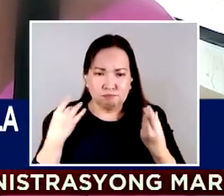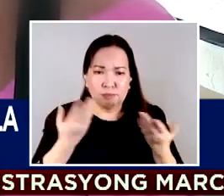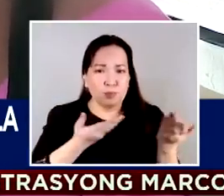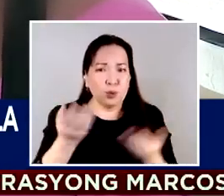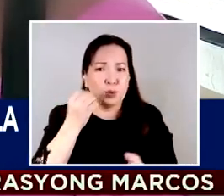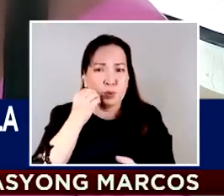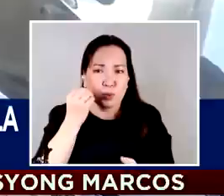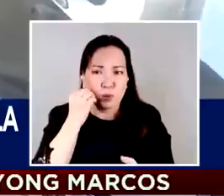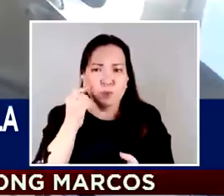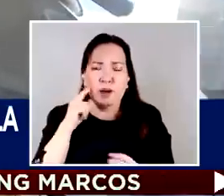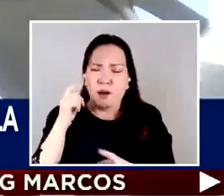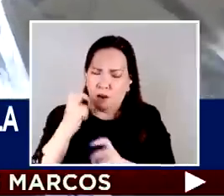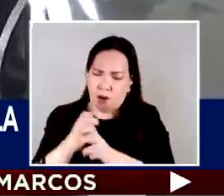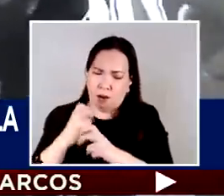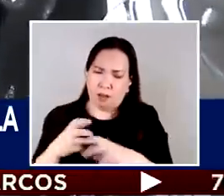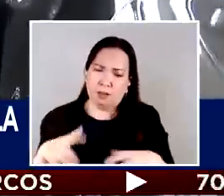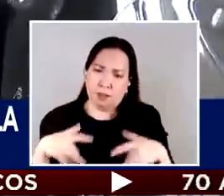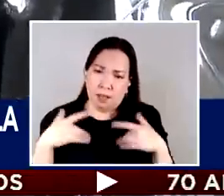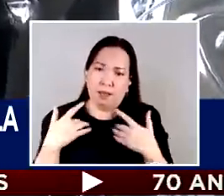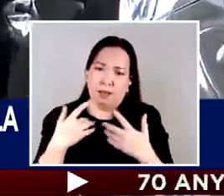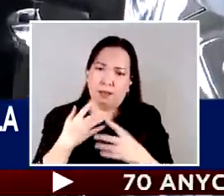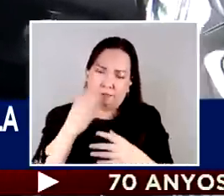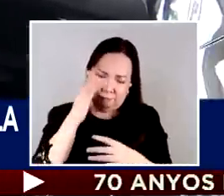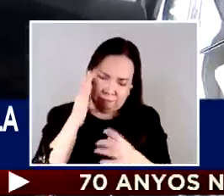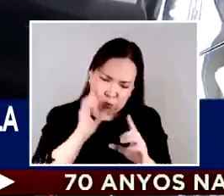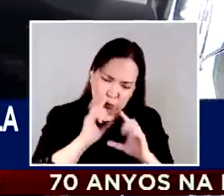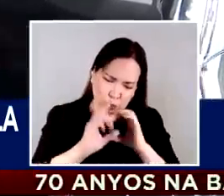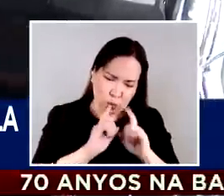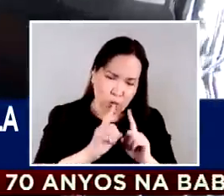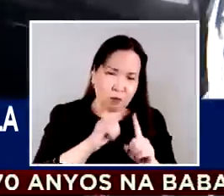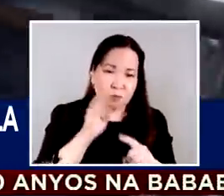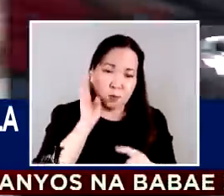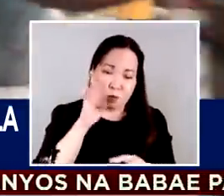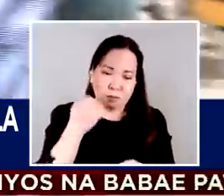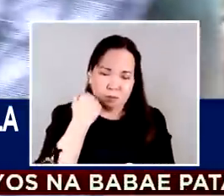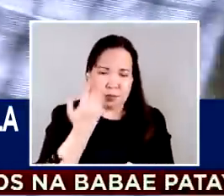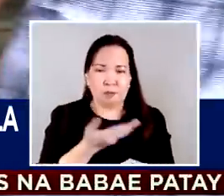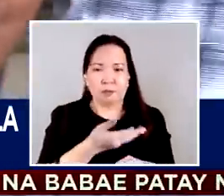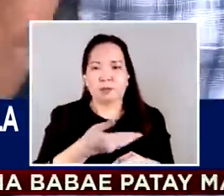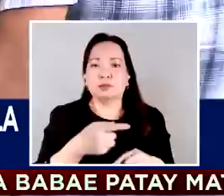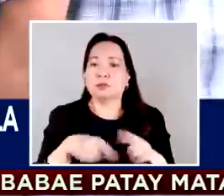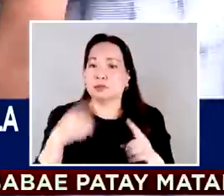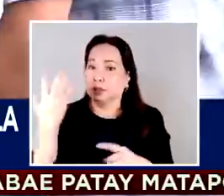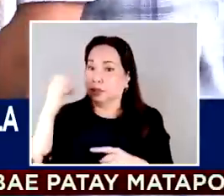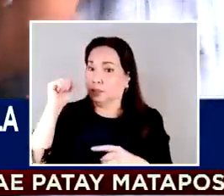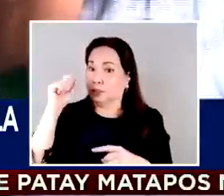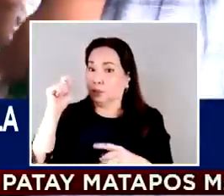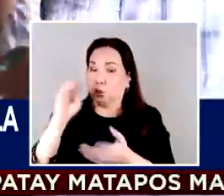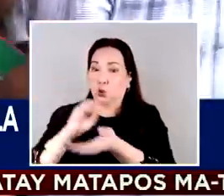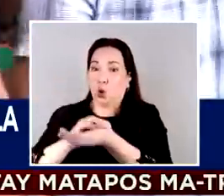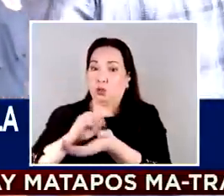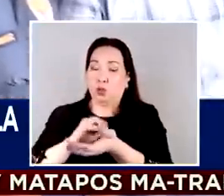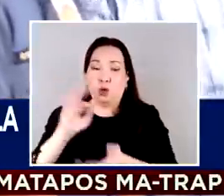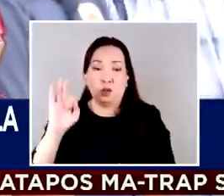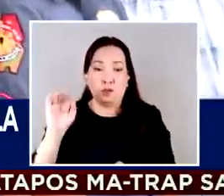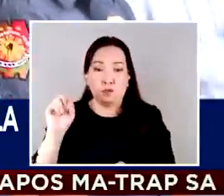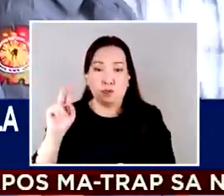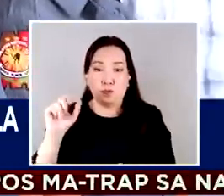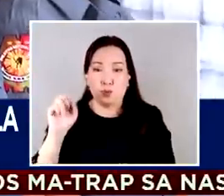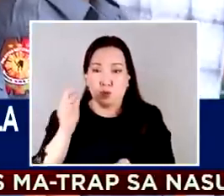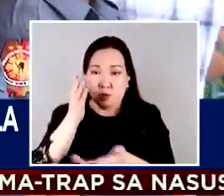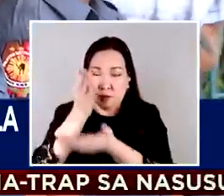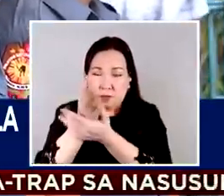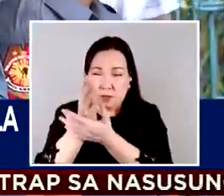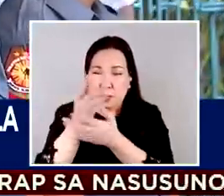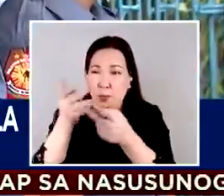mo naman yung buhay natin. Nitong Sabado, binisita ng forensic pathologist na si Dr. Raquel Fortun ang punerarya kung